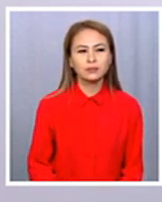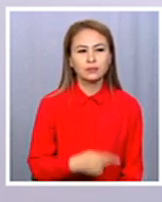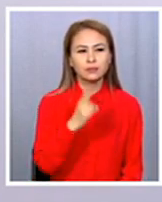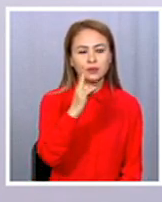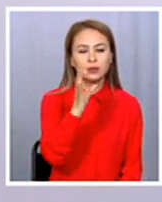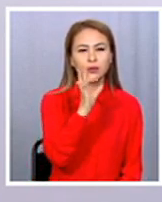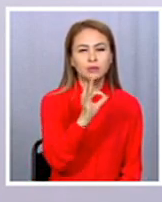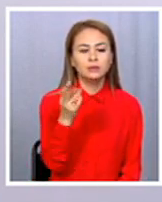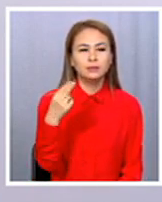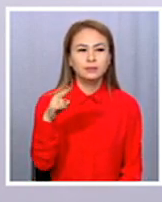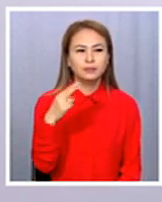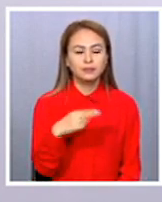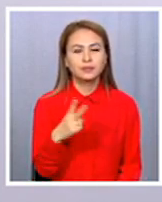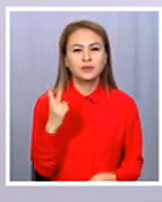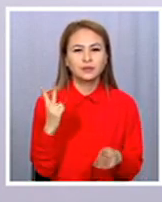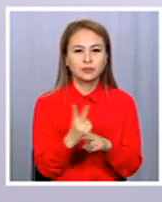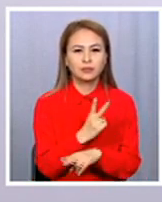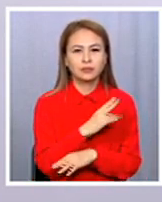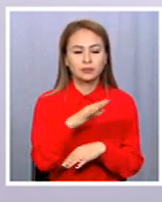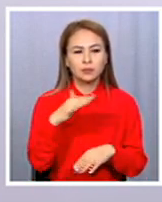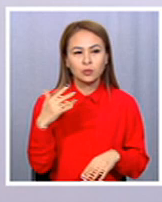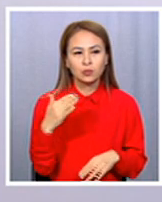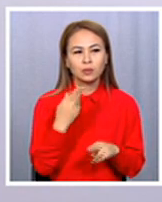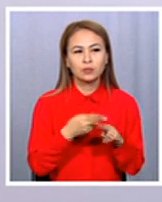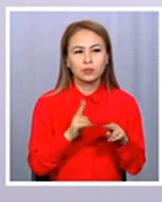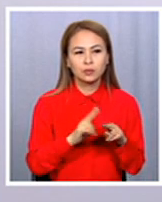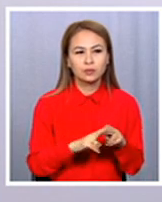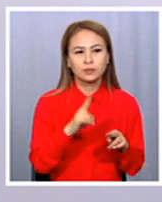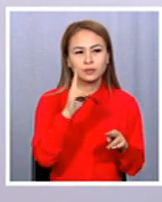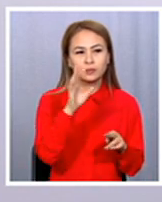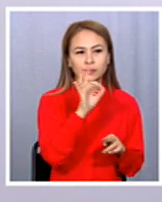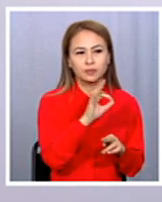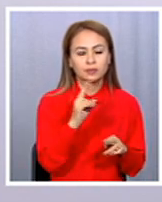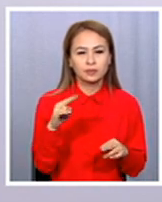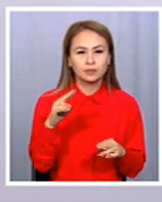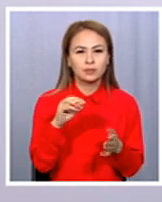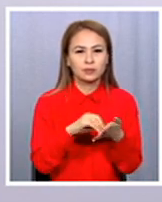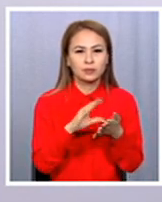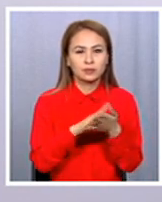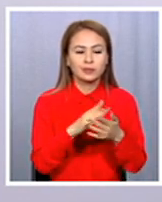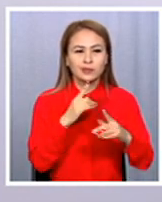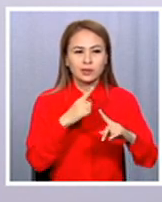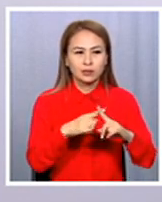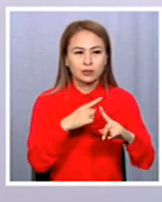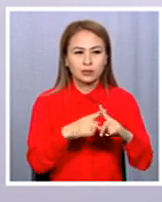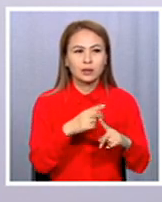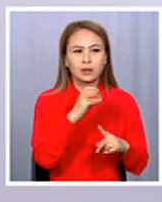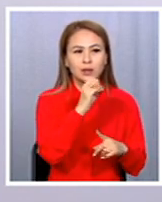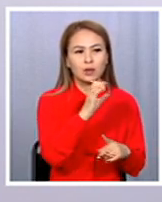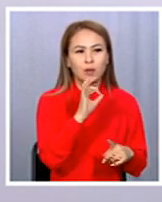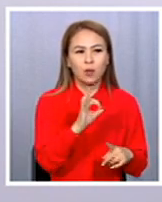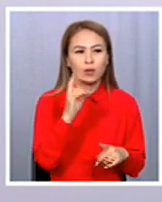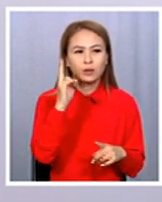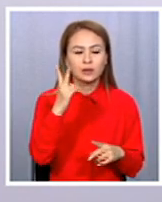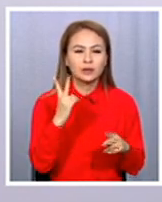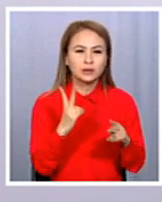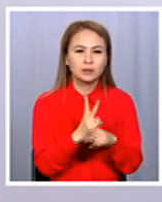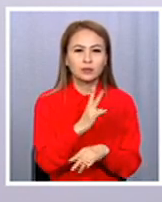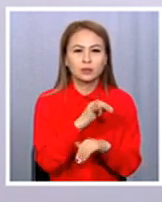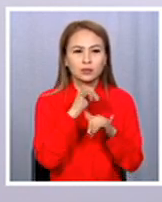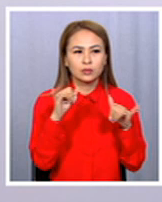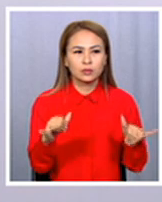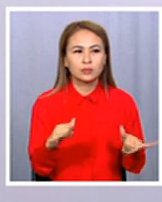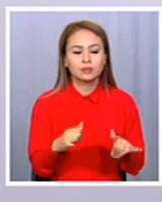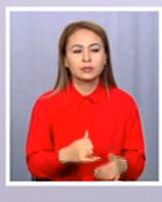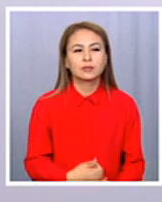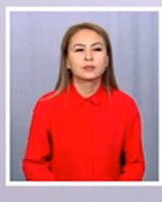бұрышынан 2 есе үлкен. Сондықтан КОД-ны X дейміз, кіші бұрышты, ал ЕОК одан 2 есе үлкен, яғни